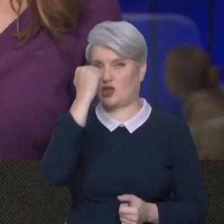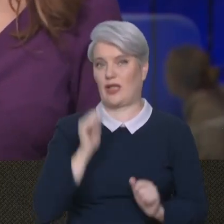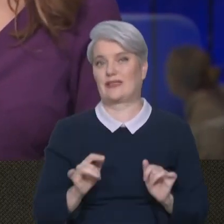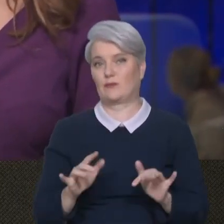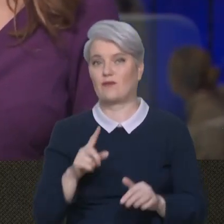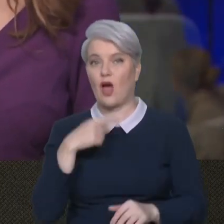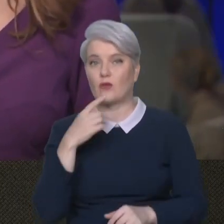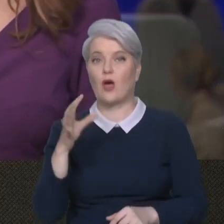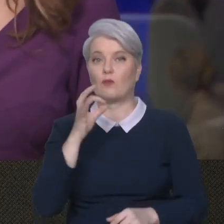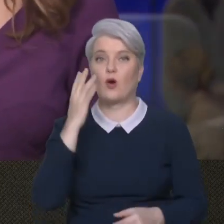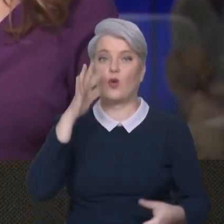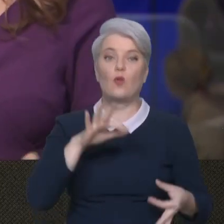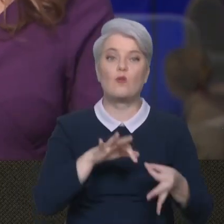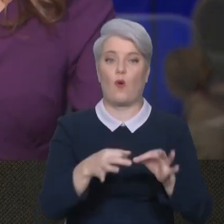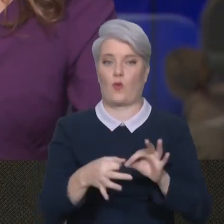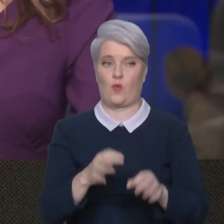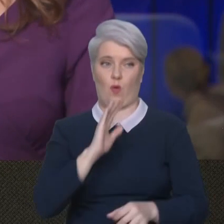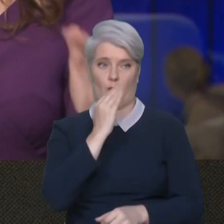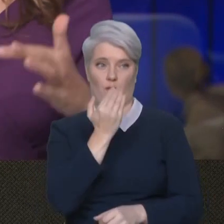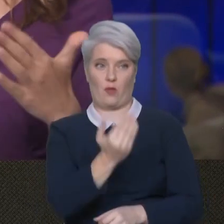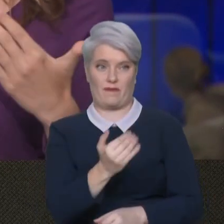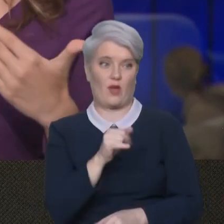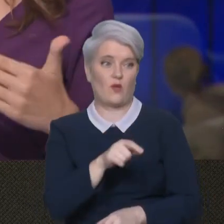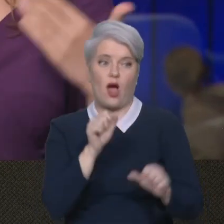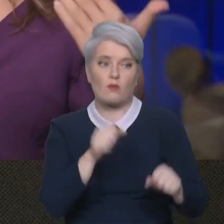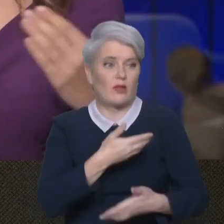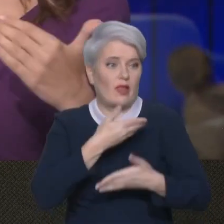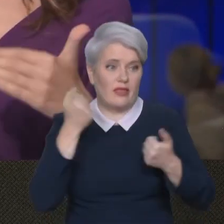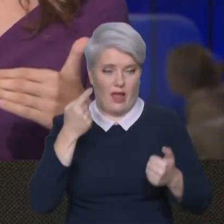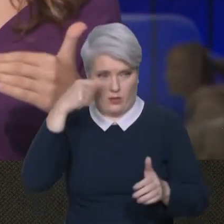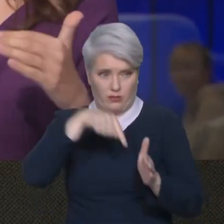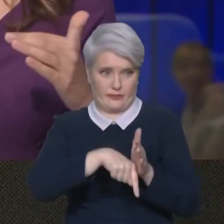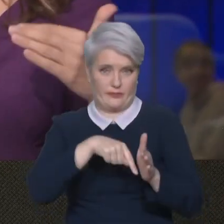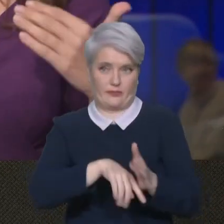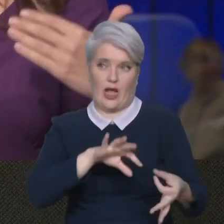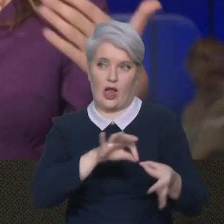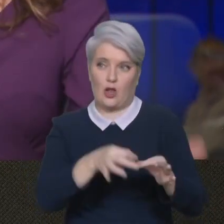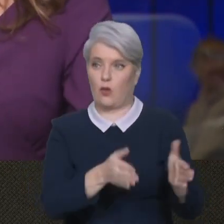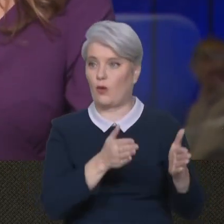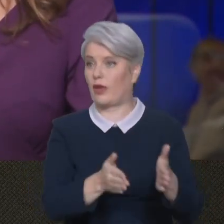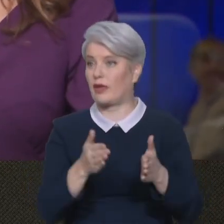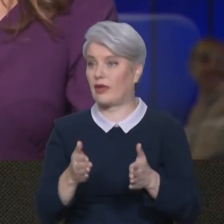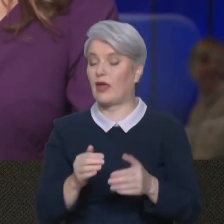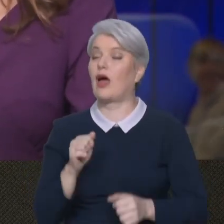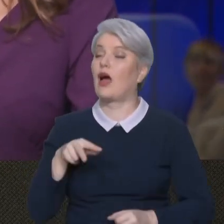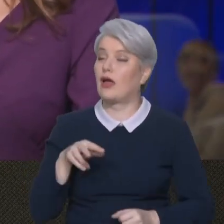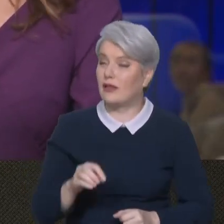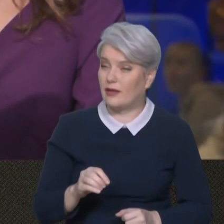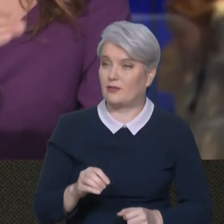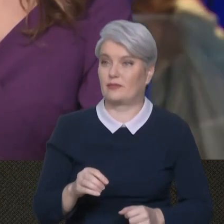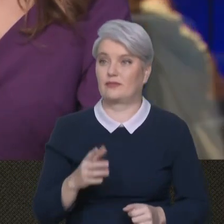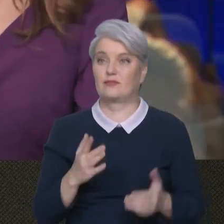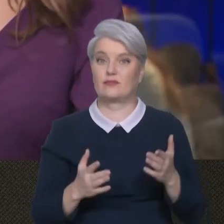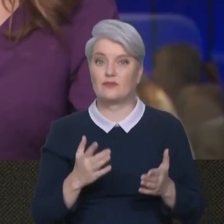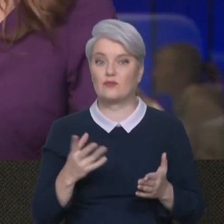діях противника може і не бути логіки, але менше з тим. От я не військова, але я розумію, що для того, щоб мати певний успіх, треба йти